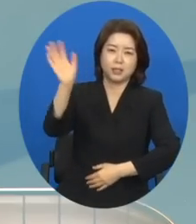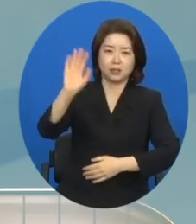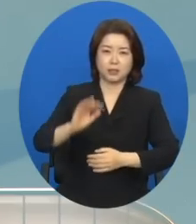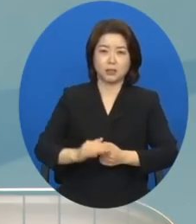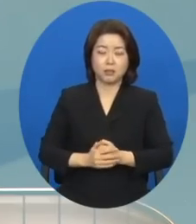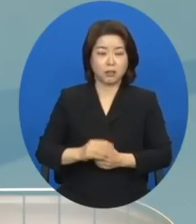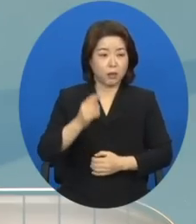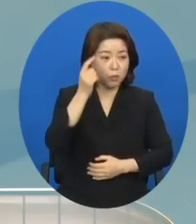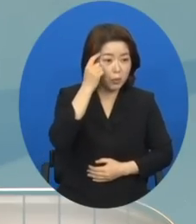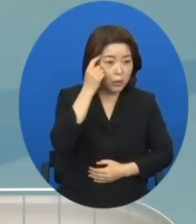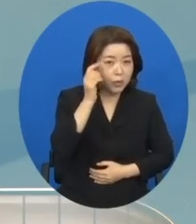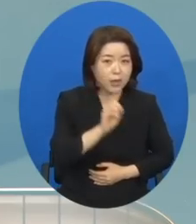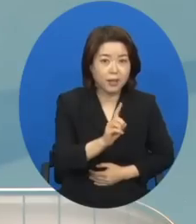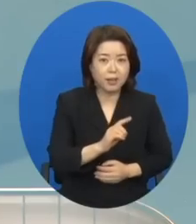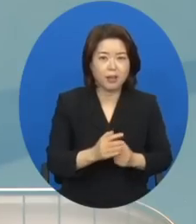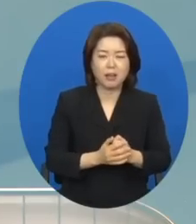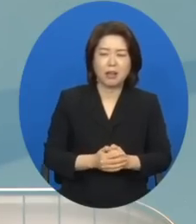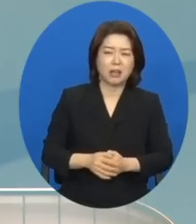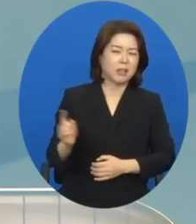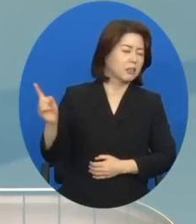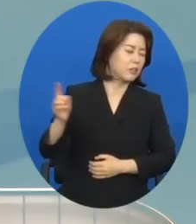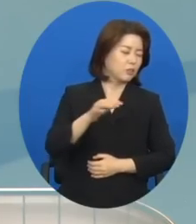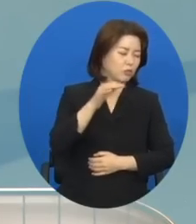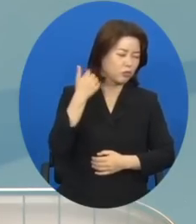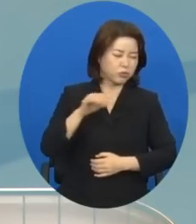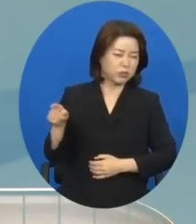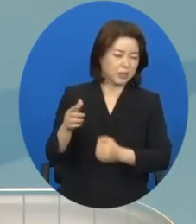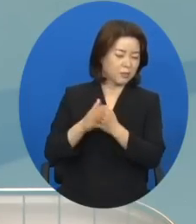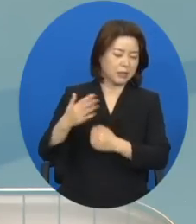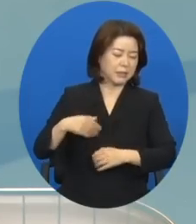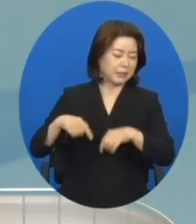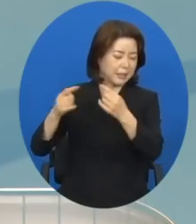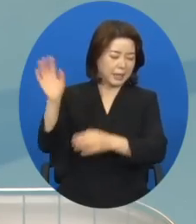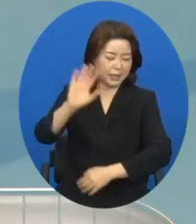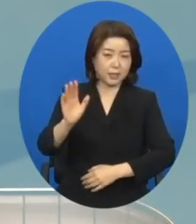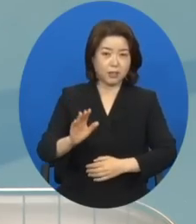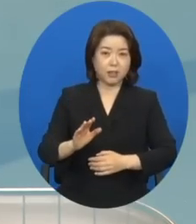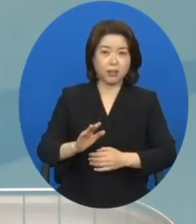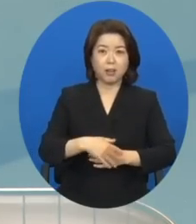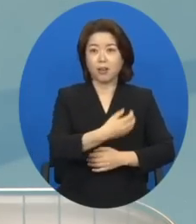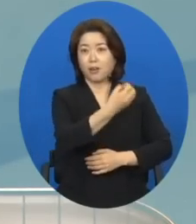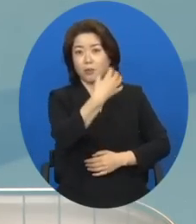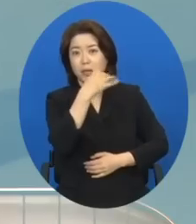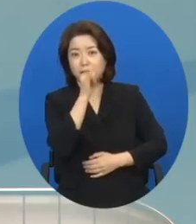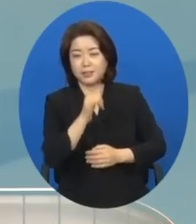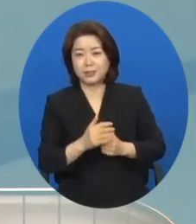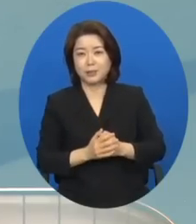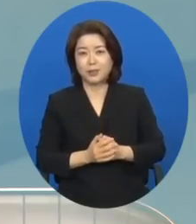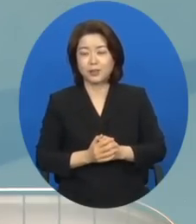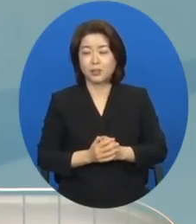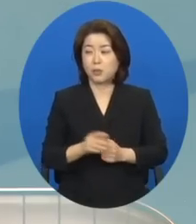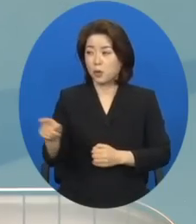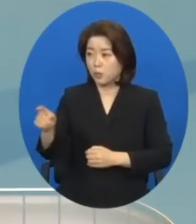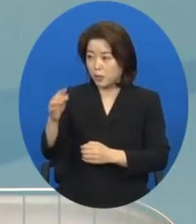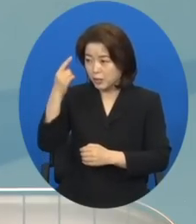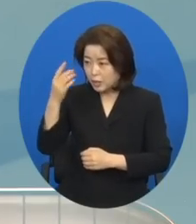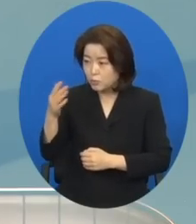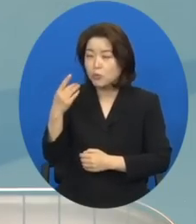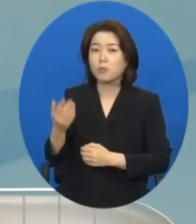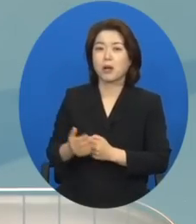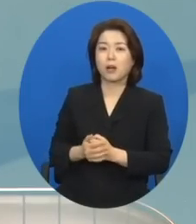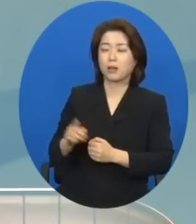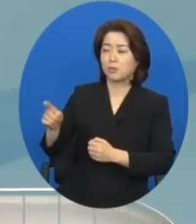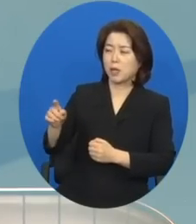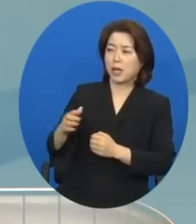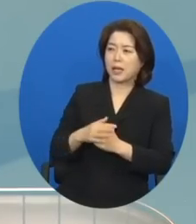왜 그렇습니까? 그 누구 때문에 성가대 못 하겠어요. 이러는 거예요. 그러면 그분한테 가면은 또 그분은 그러는 거예요.